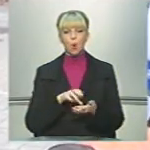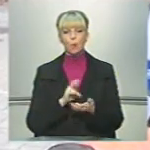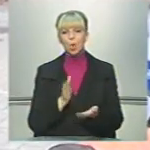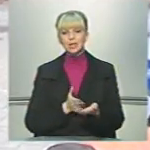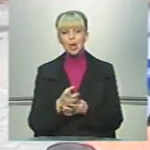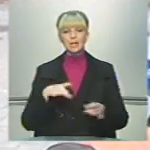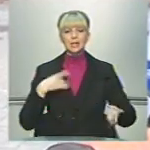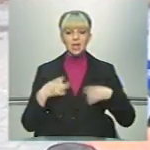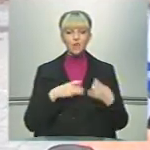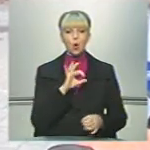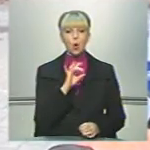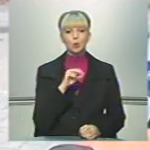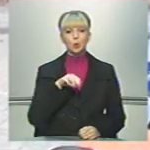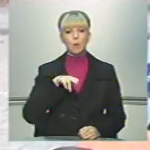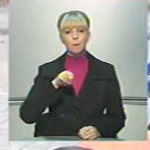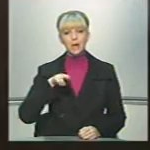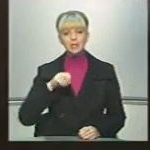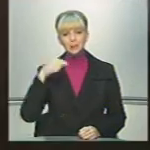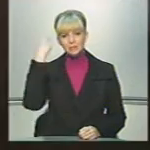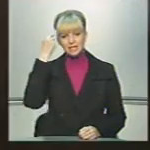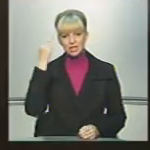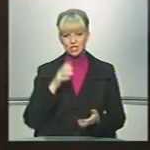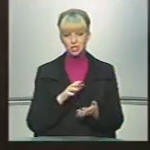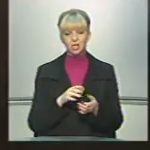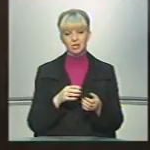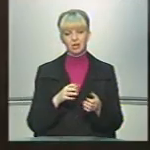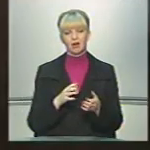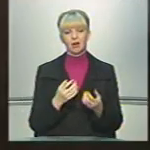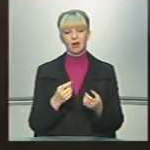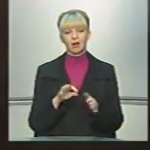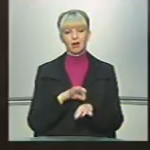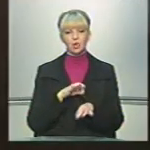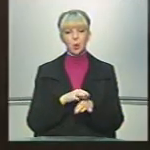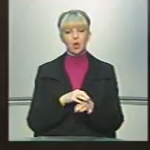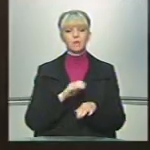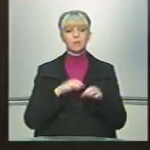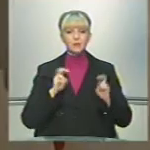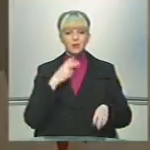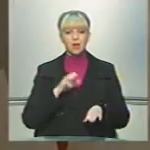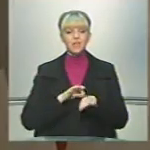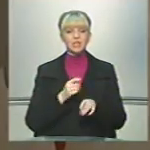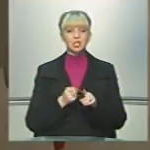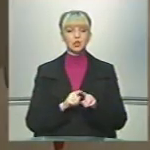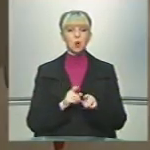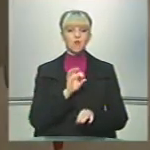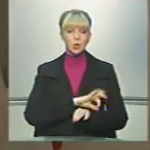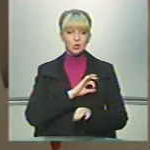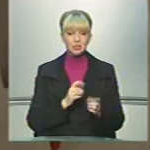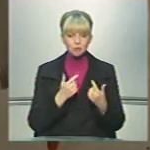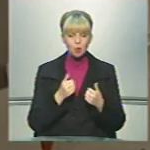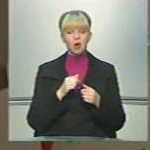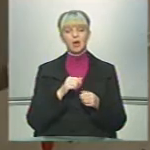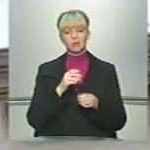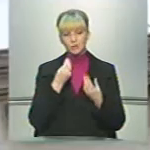напряму неврологія, ортопедія, психічні розлади. Фахівці кажуть, введення цього корпусу в експлуатацію дозволить